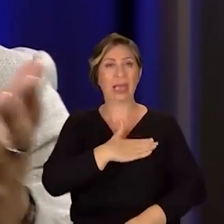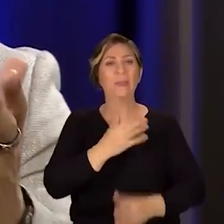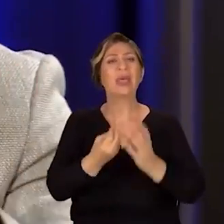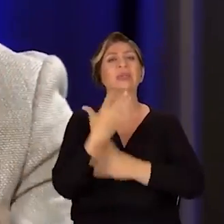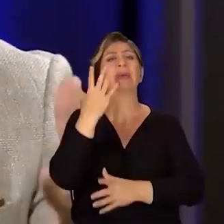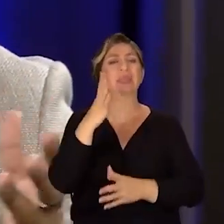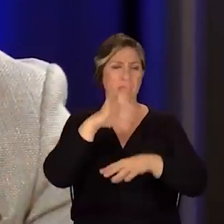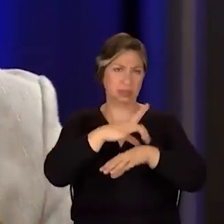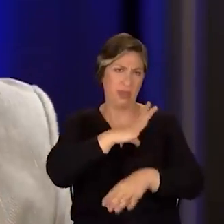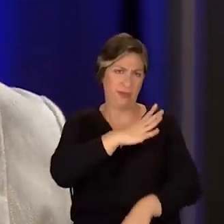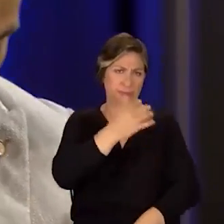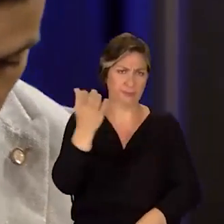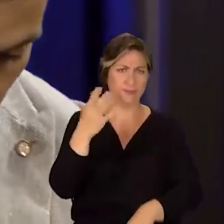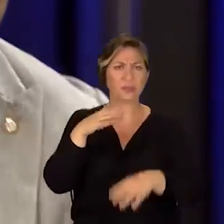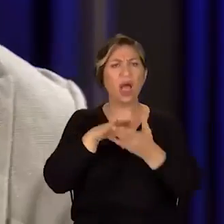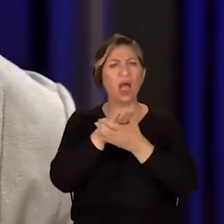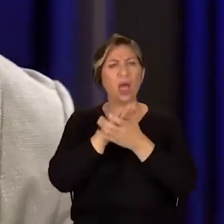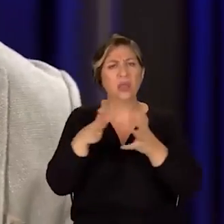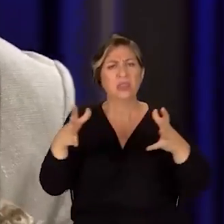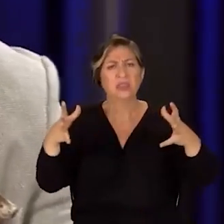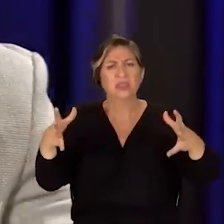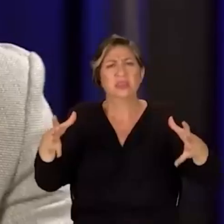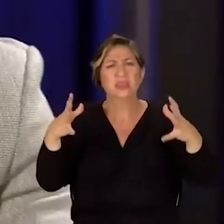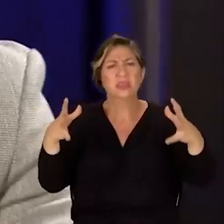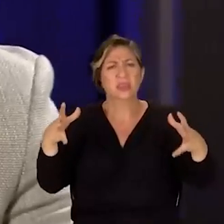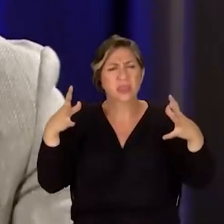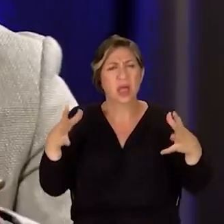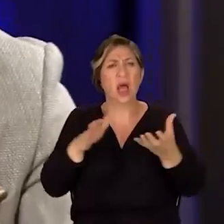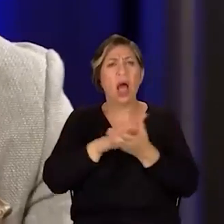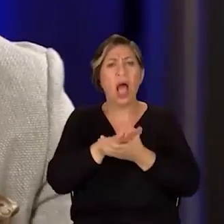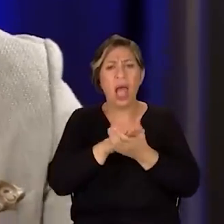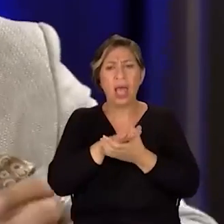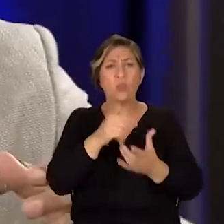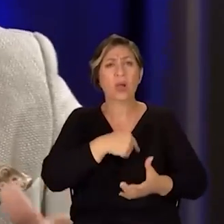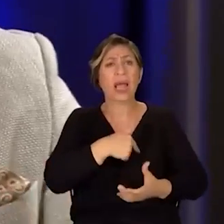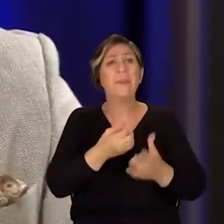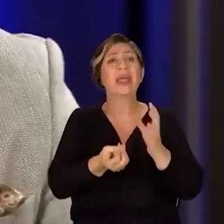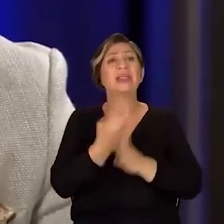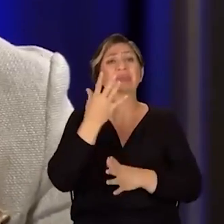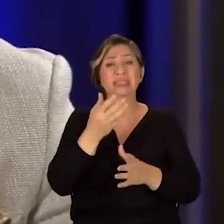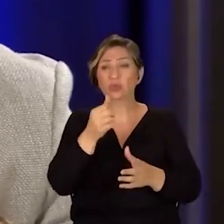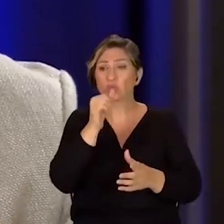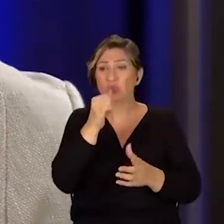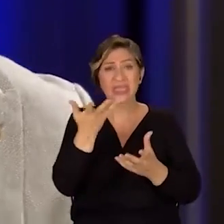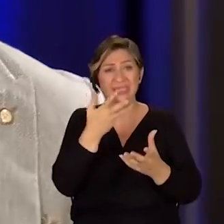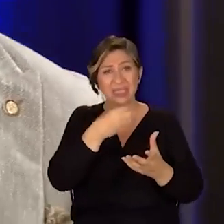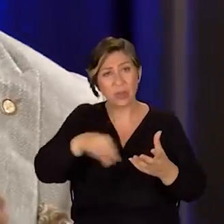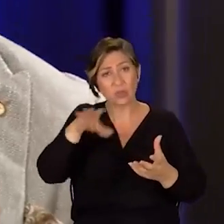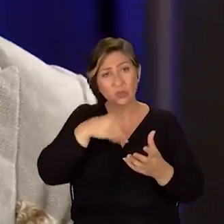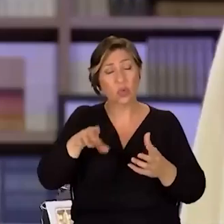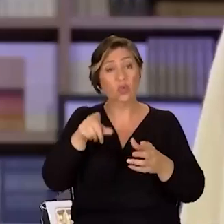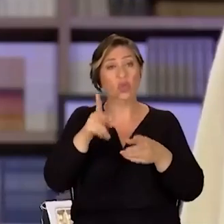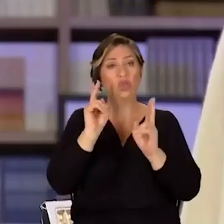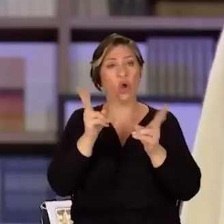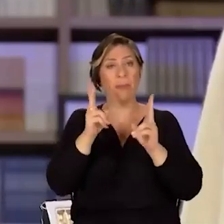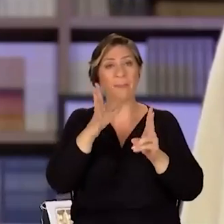olan hastalar var. Düşünün, bacağınız şişiyor, kocaman oluyor. Şimdi bacak şiştiği zaman bu kalp yetmezliğindeki sıvıyı neyle götürüyorsunuz? O da